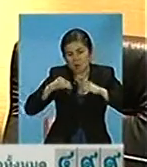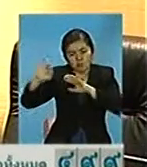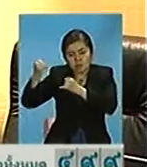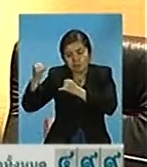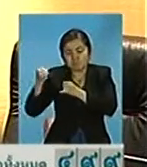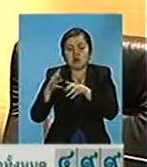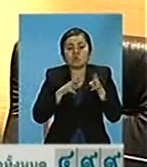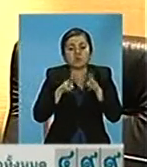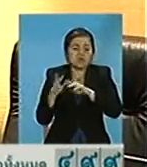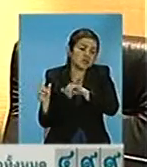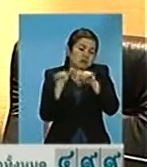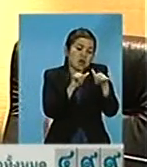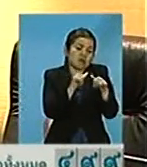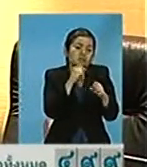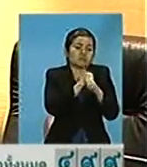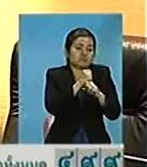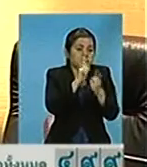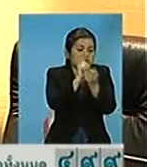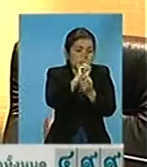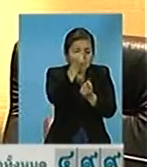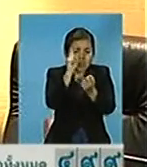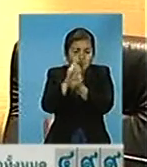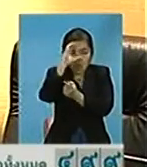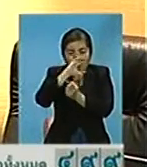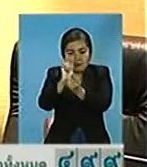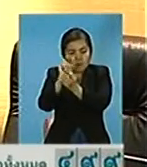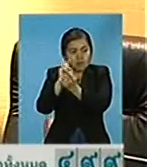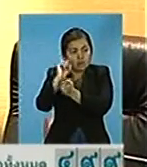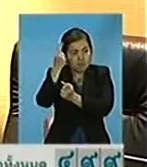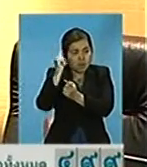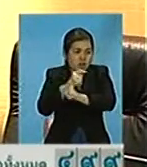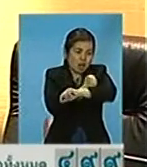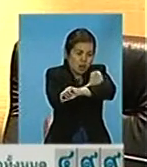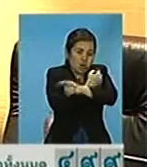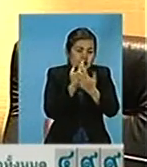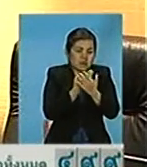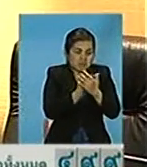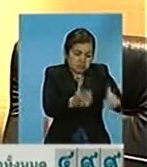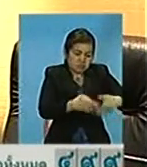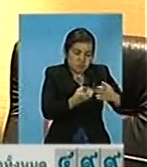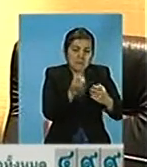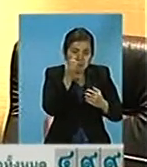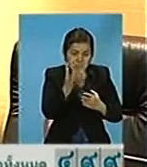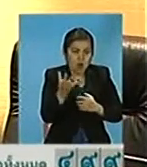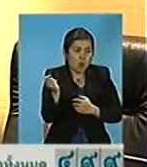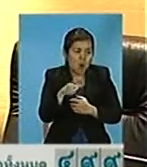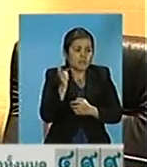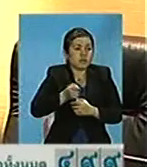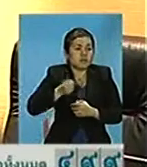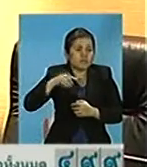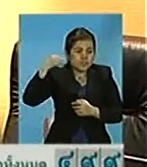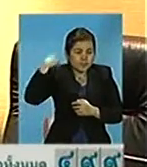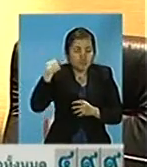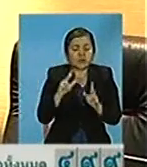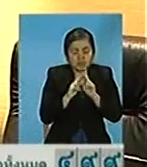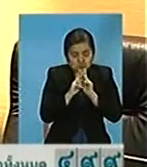ขาก็สามารถไปกรีดยางกับเจ้าของสวนรายอื่นที่ให้ผลประโยชน์ตอบแทนเขาได้มากกว่าที่เขาได้รับจากรายเดิมครับฉะนั้นกรรมาธิการจึ